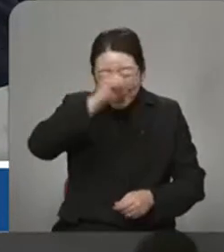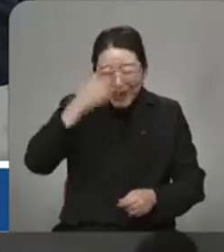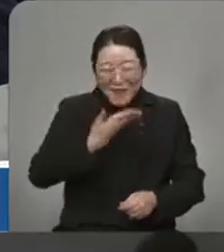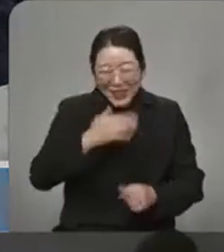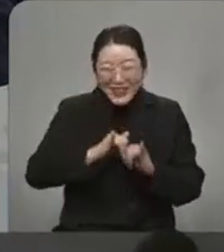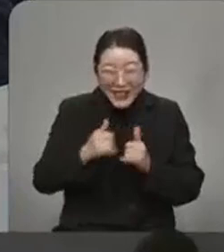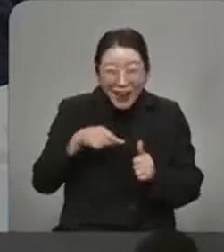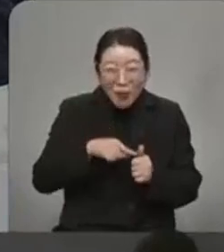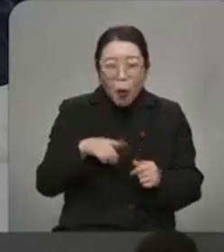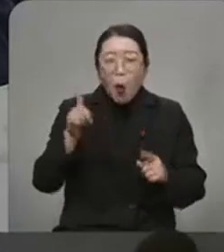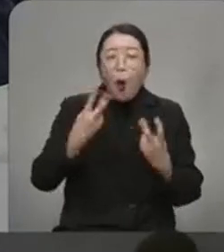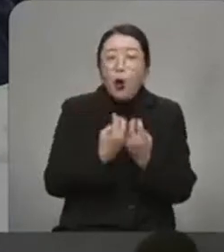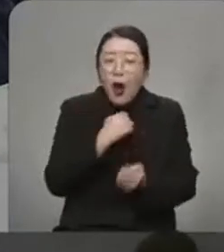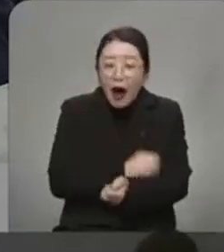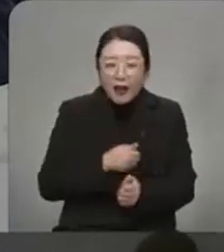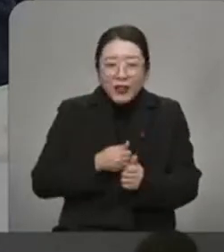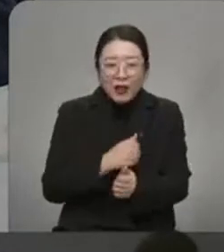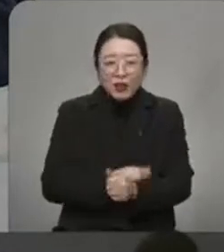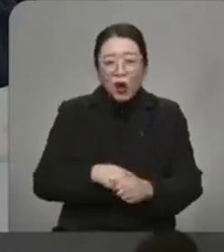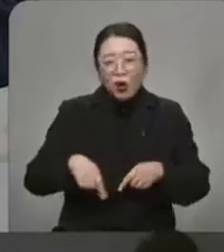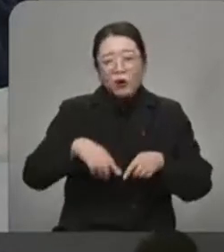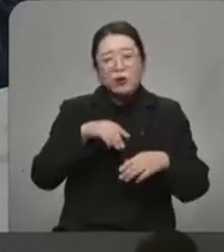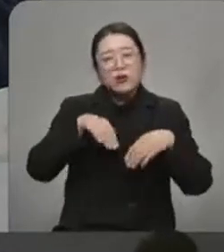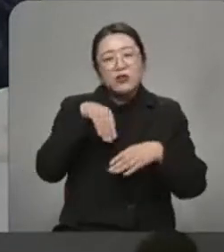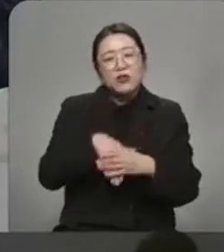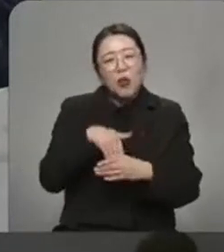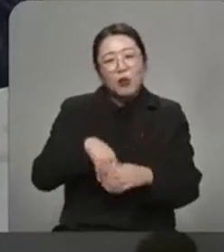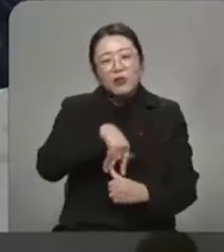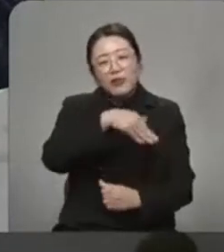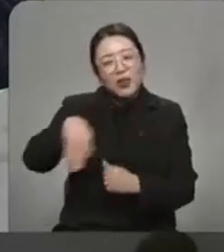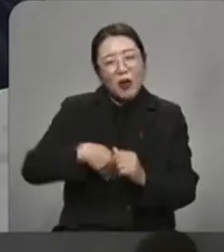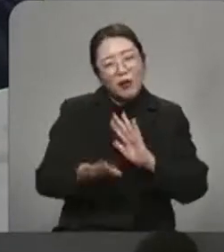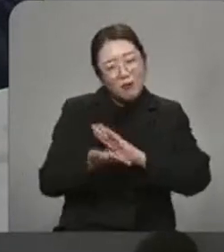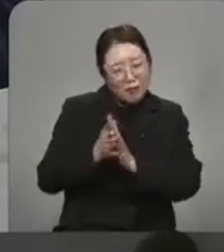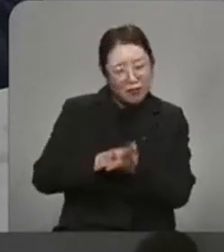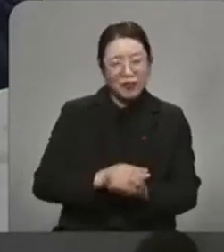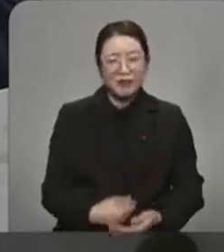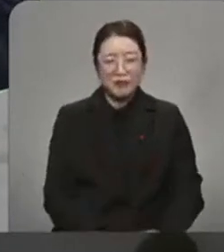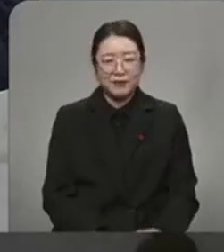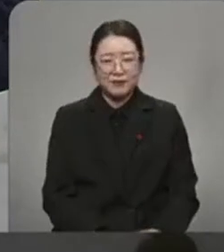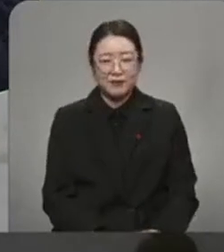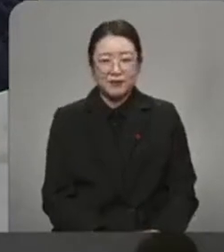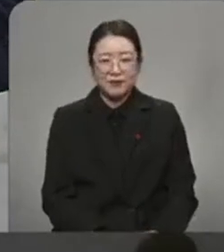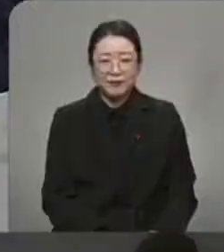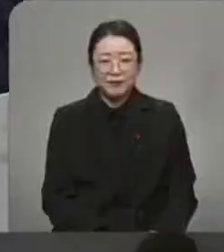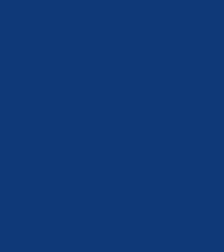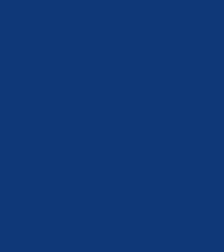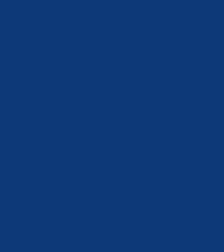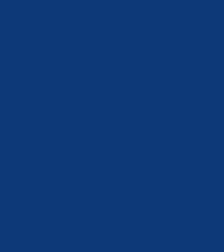따라 선거 구도 역시 출렁일 전망입니다 KBS 뉴스 정면구입니다